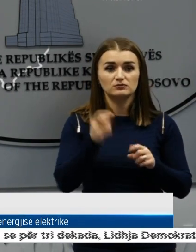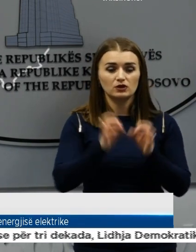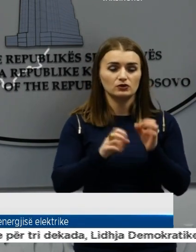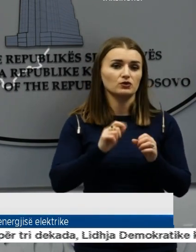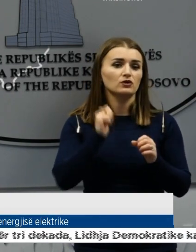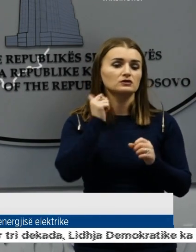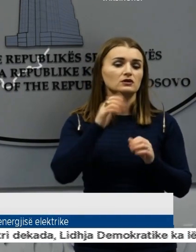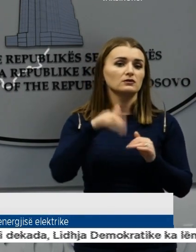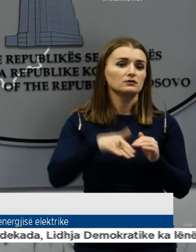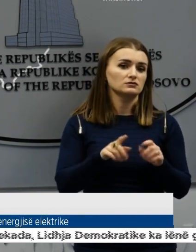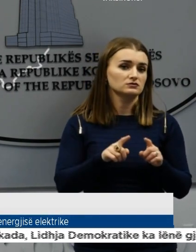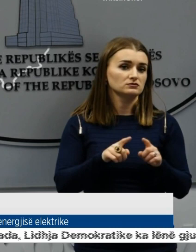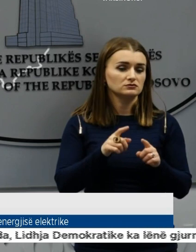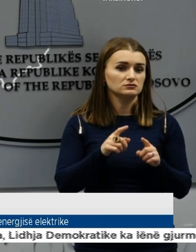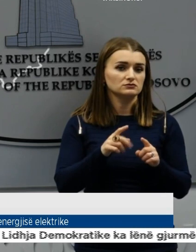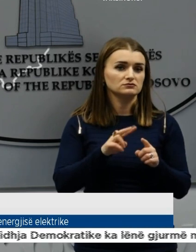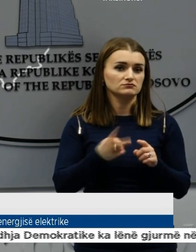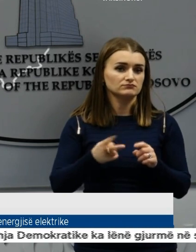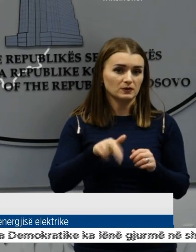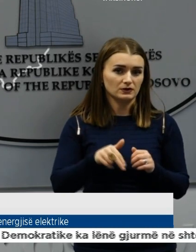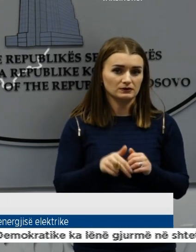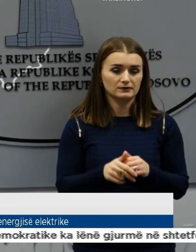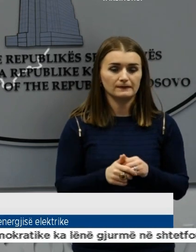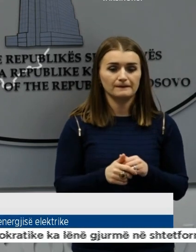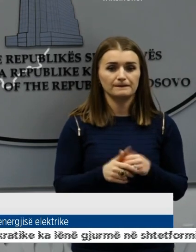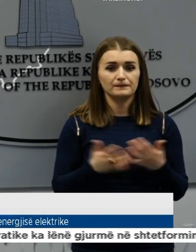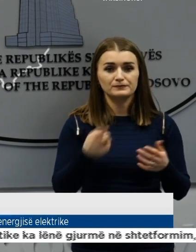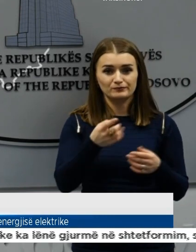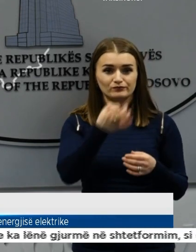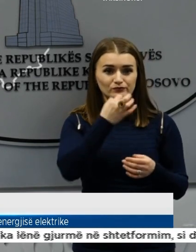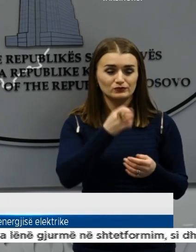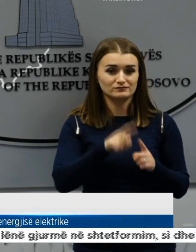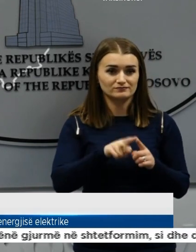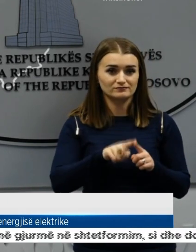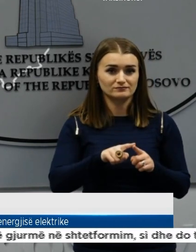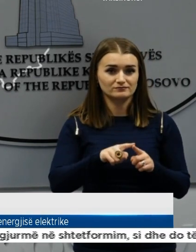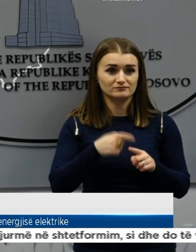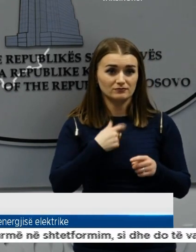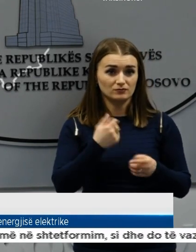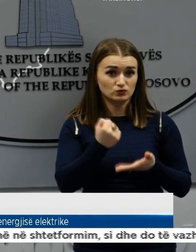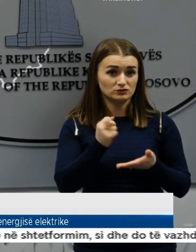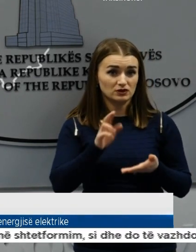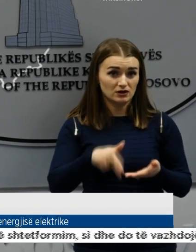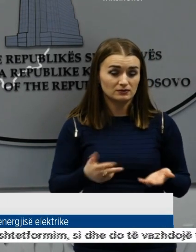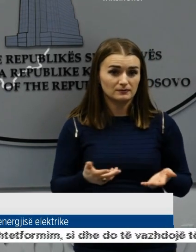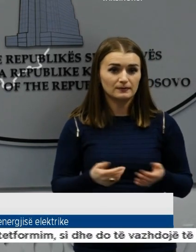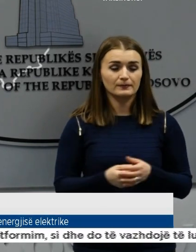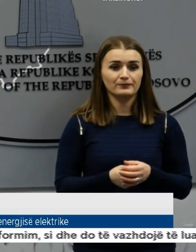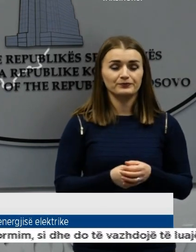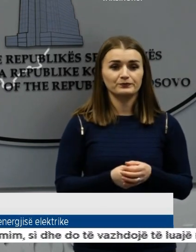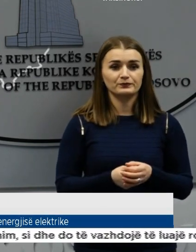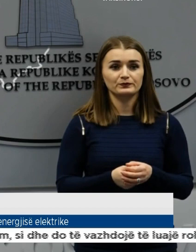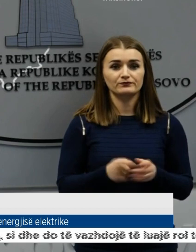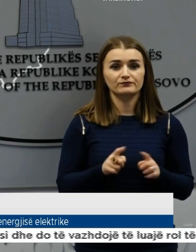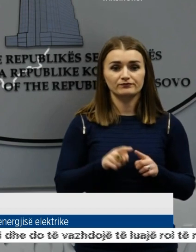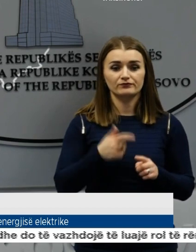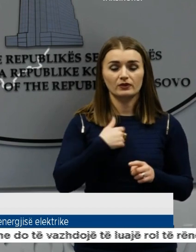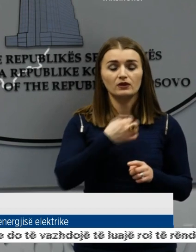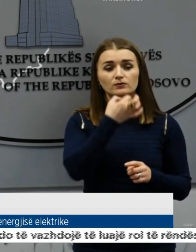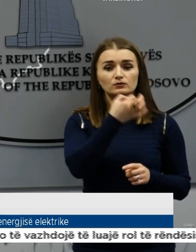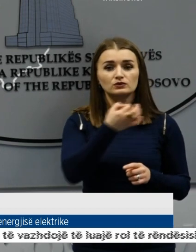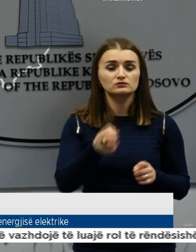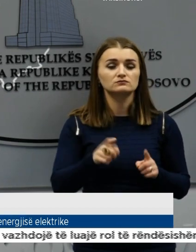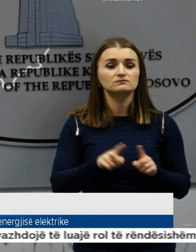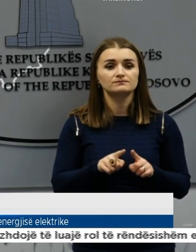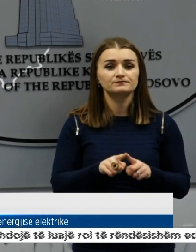Pyetja juaj ishte, a kemi mjete? Pyetja ime për të gjithë ju do të